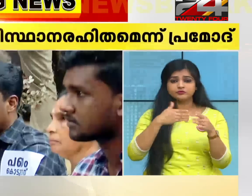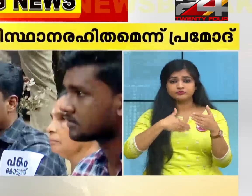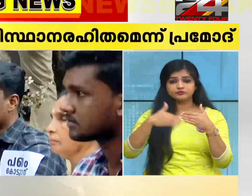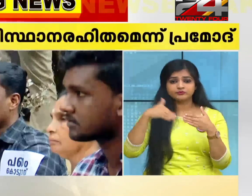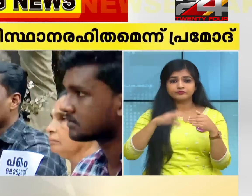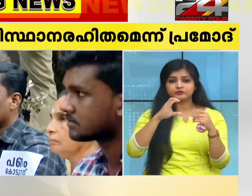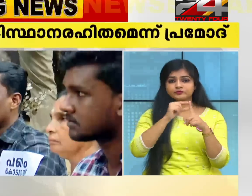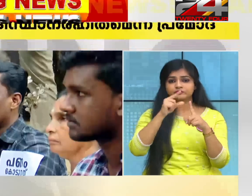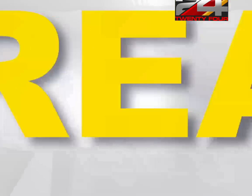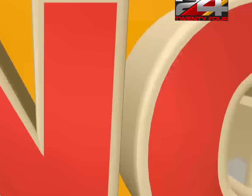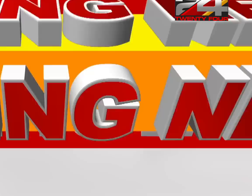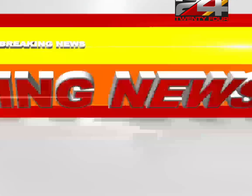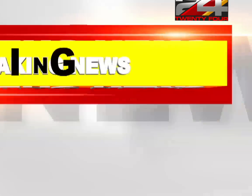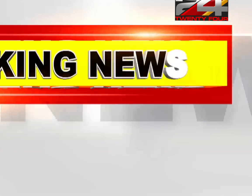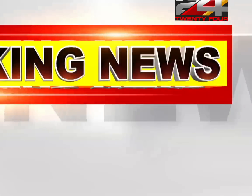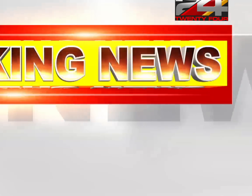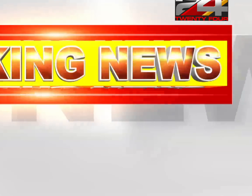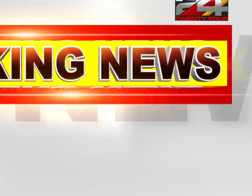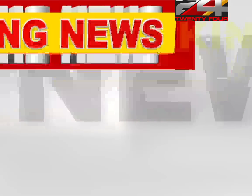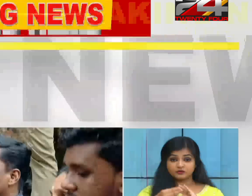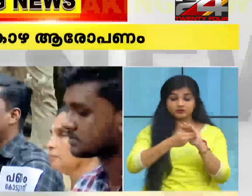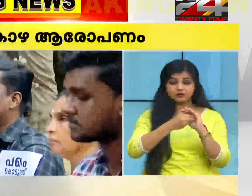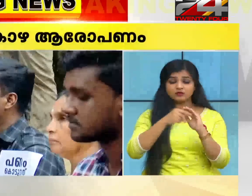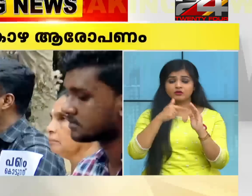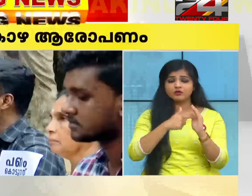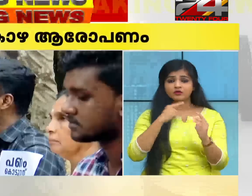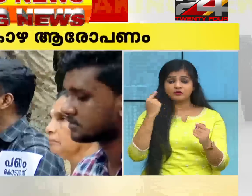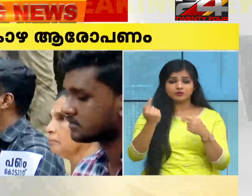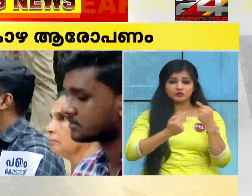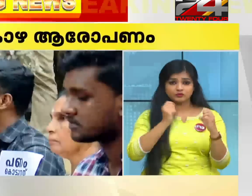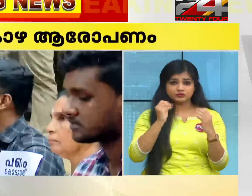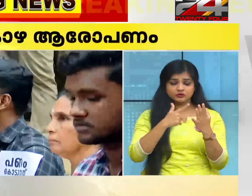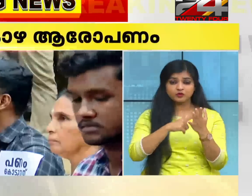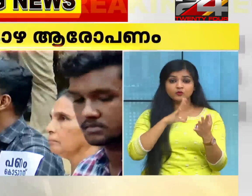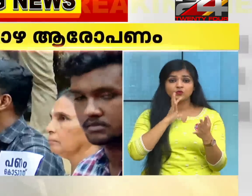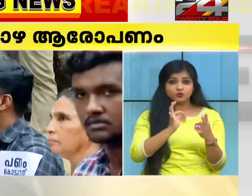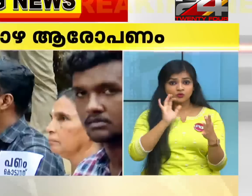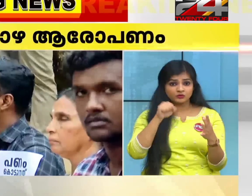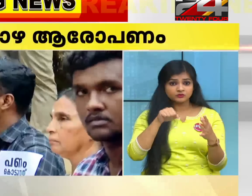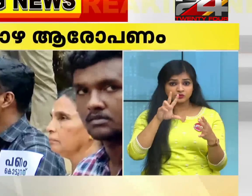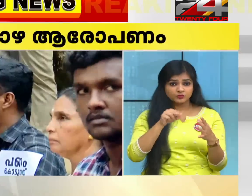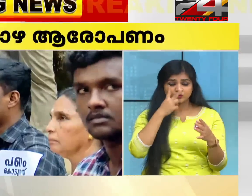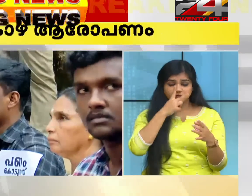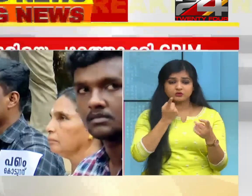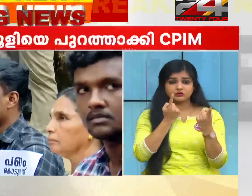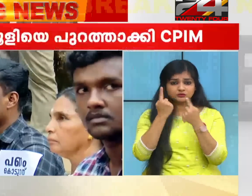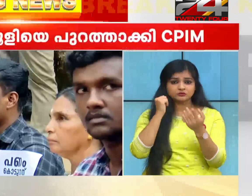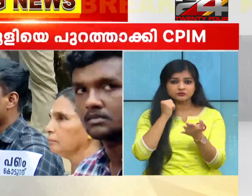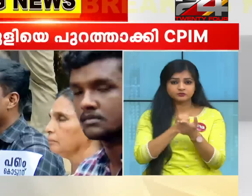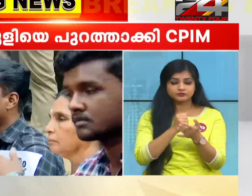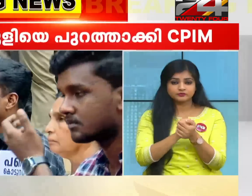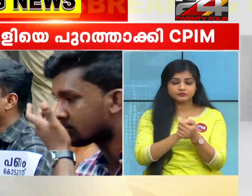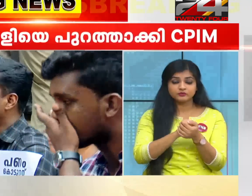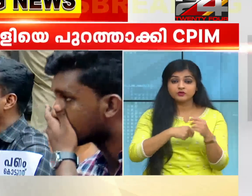വരുമ്പോൾ ഇങ്ങനെ ഒരു കോഴ വിവാദം ഉണ്ടായാൽ അതിൻ്റെ യാഥാർത്ഥ്യം മനസ്സിലാക്കണ്ടേ? അതിൻ്റെ യാഥാർത്ഥ്യം മനസ്സിലാക്കണം. ആ